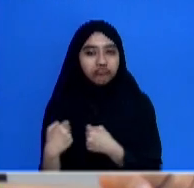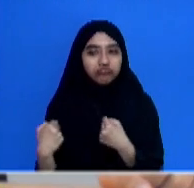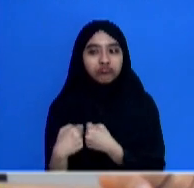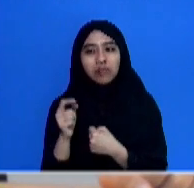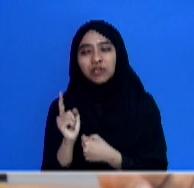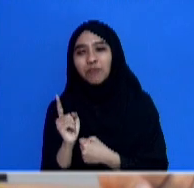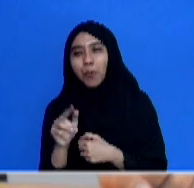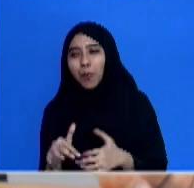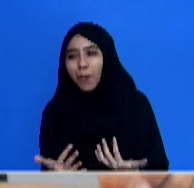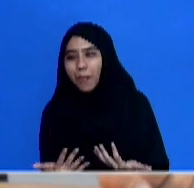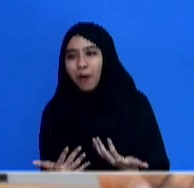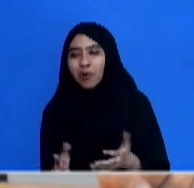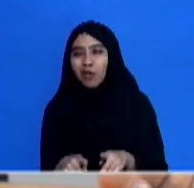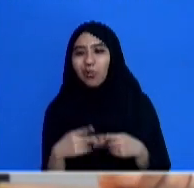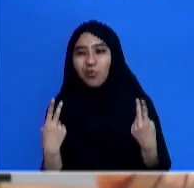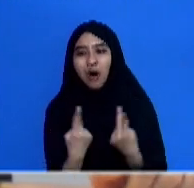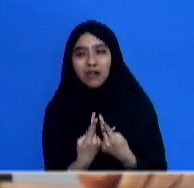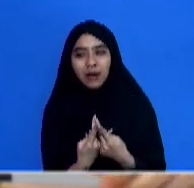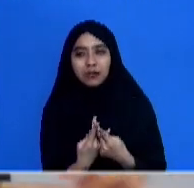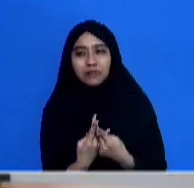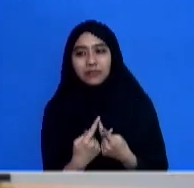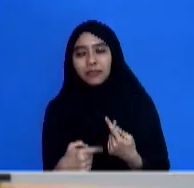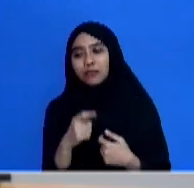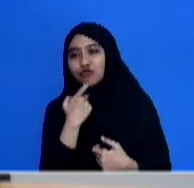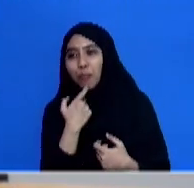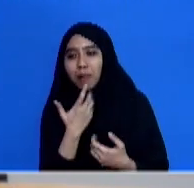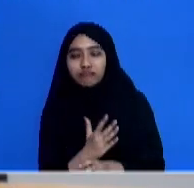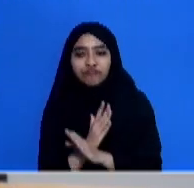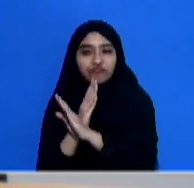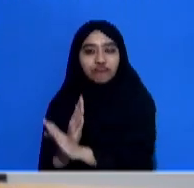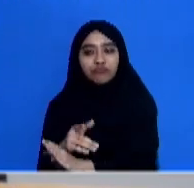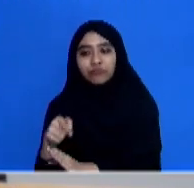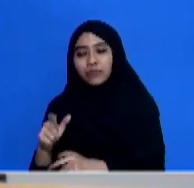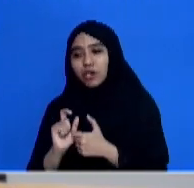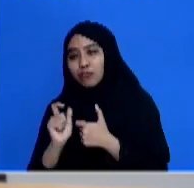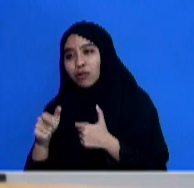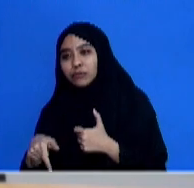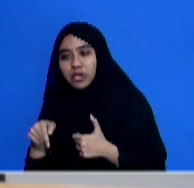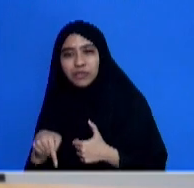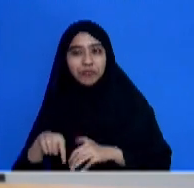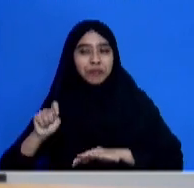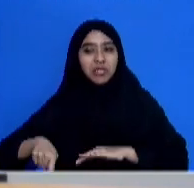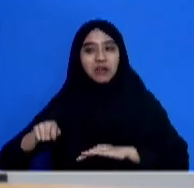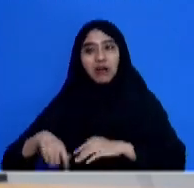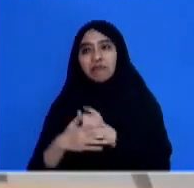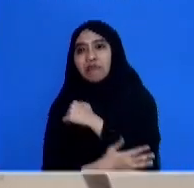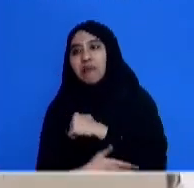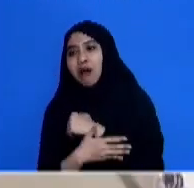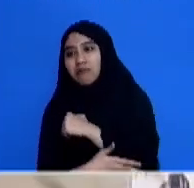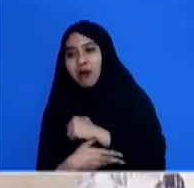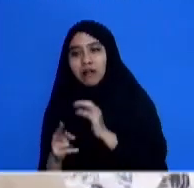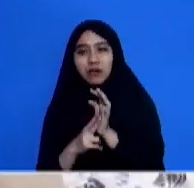tersebut terjadi saat keluarga tergugat mencoba menghalang-halangi proses eksekusi yang dilakukan oleh Pengadilan Negeri Mungkit.